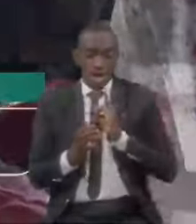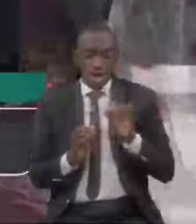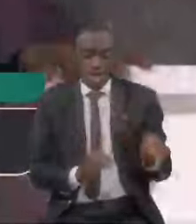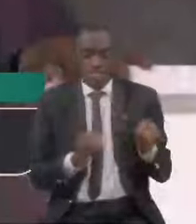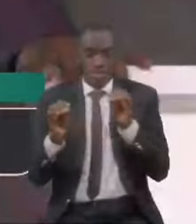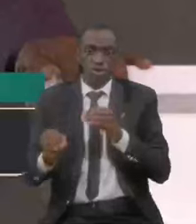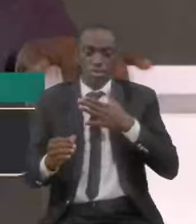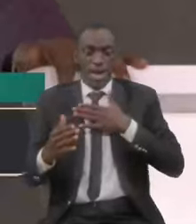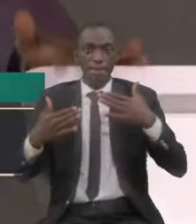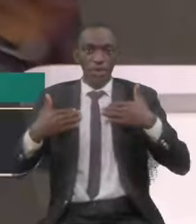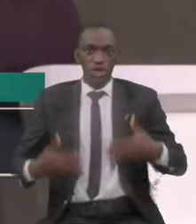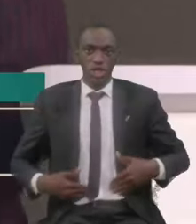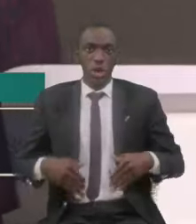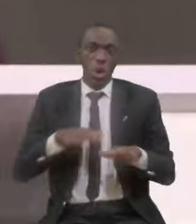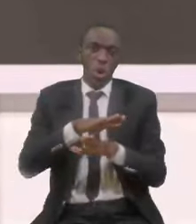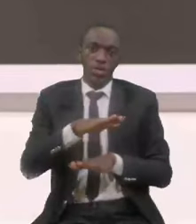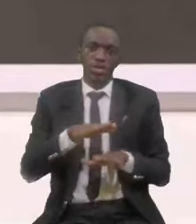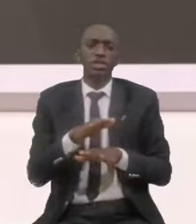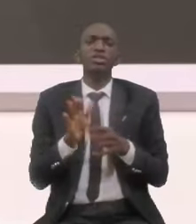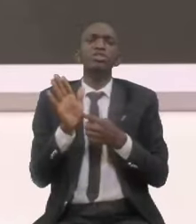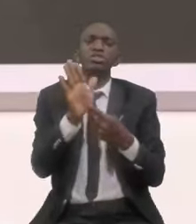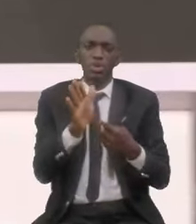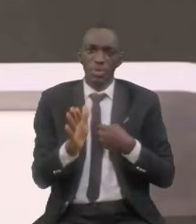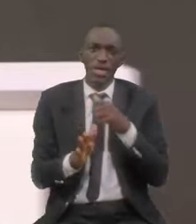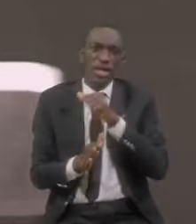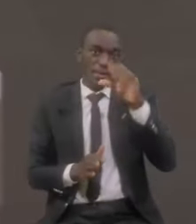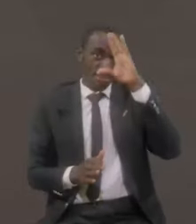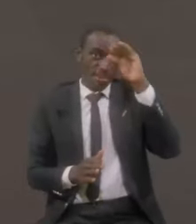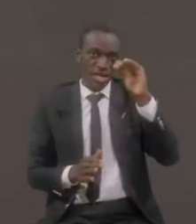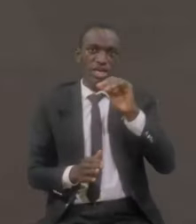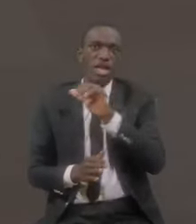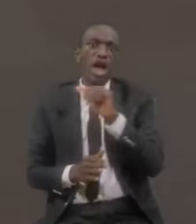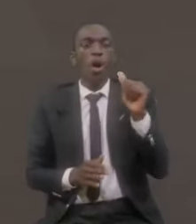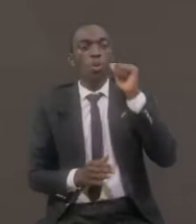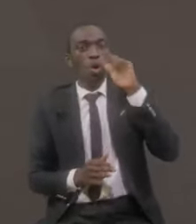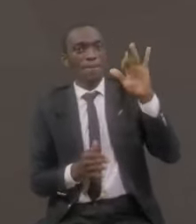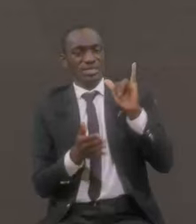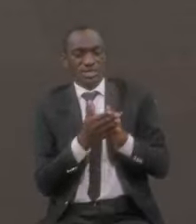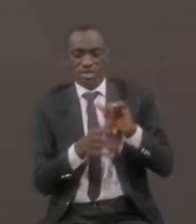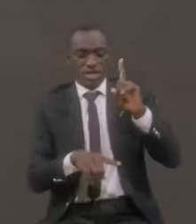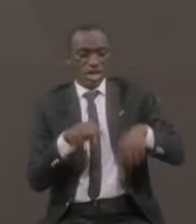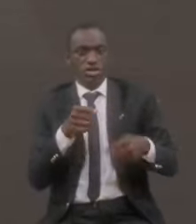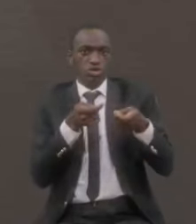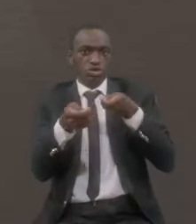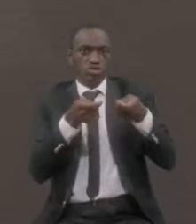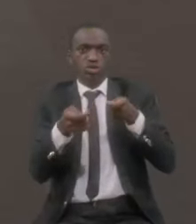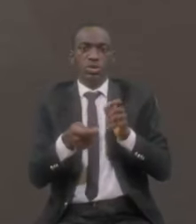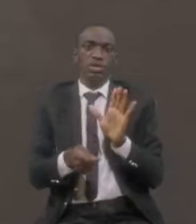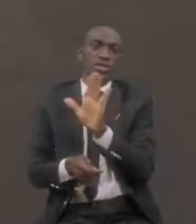J'assujettis mon corps. Montrez-moi un homme, montrez-moi une femme qui ne peut pas maintenir son corps